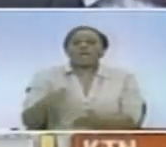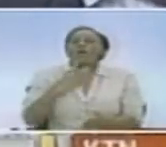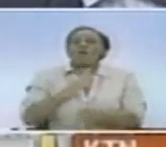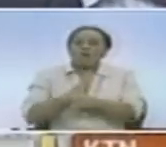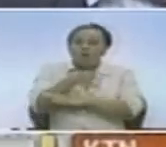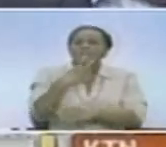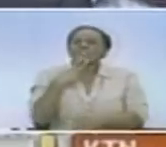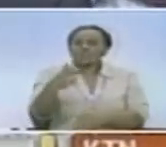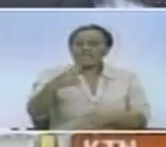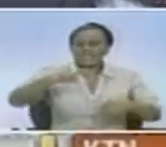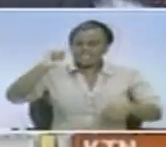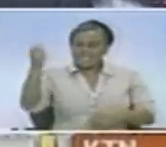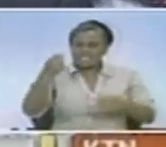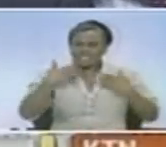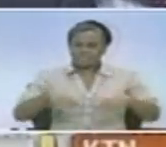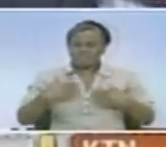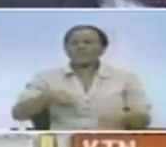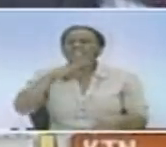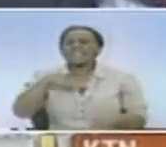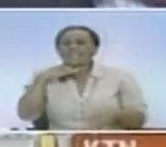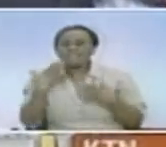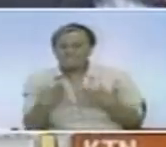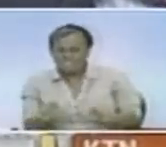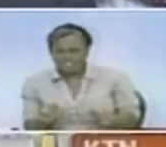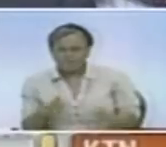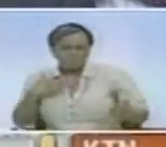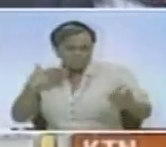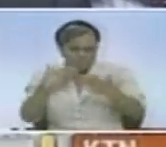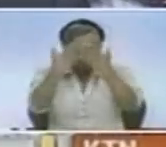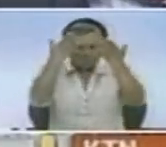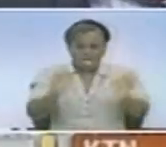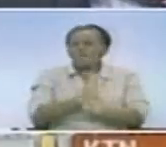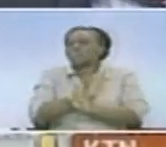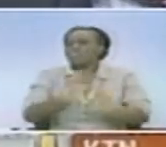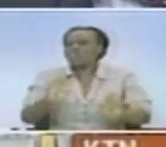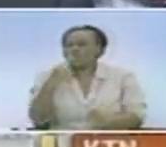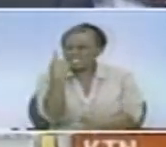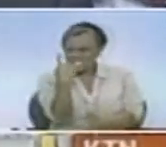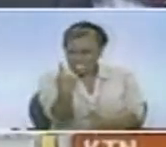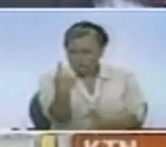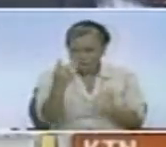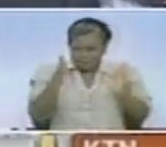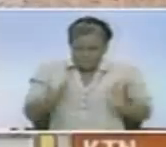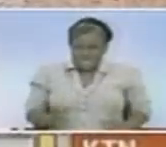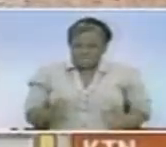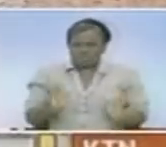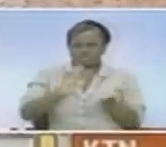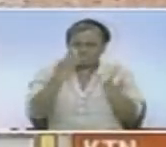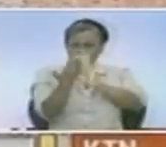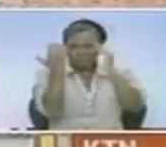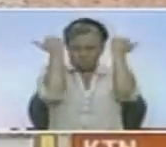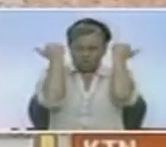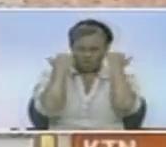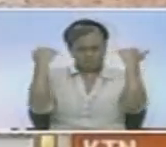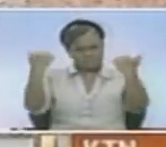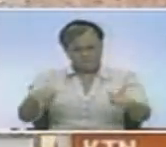have died from last year May up to now, and up to now no single individual has been taken to court. Kufikia